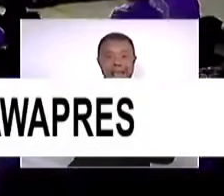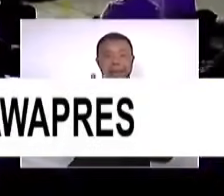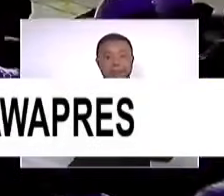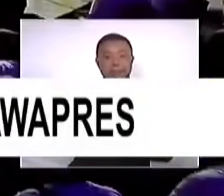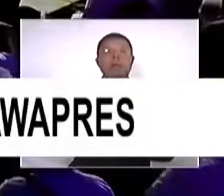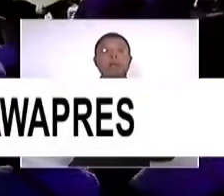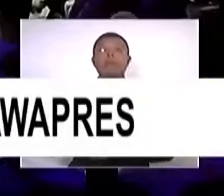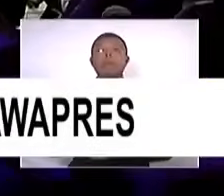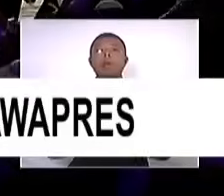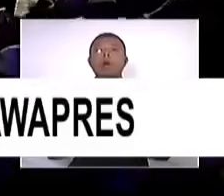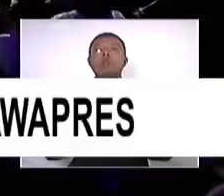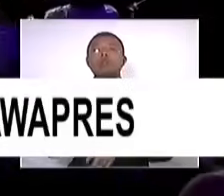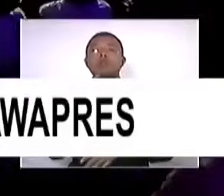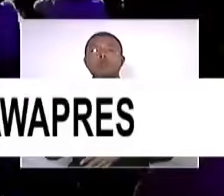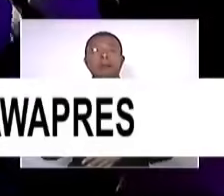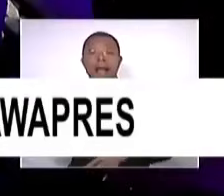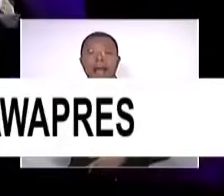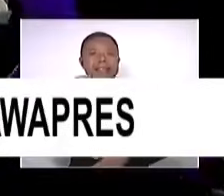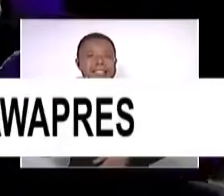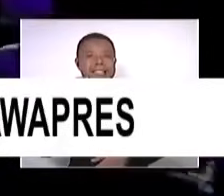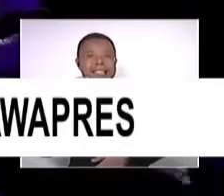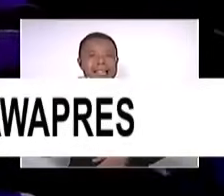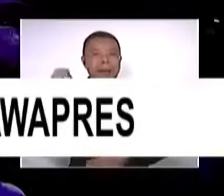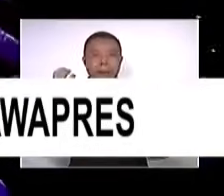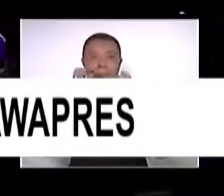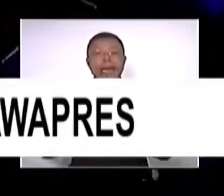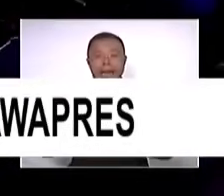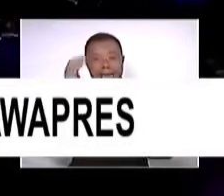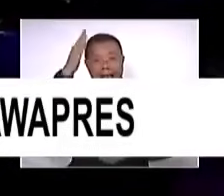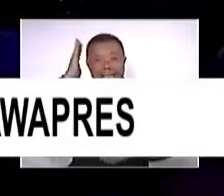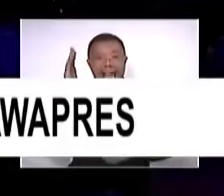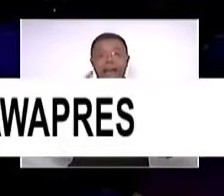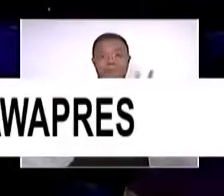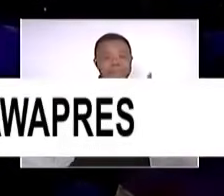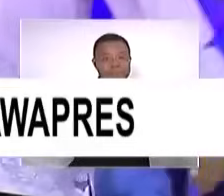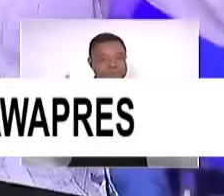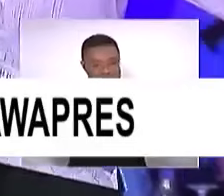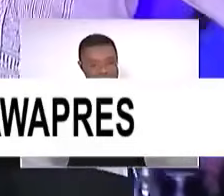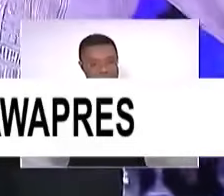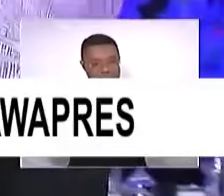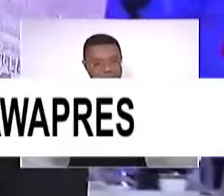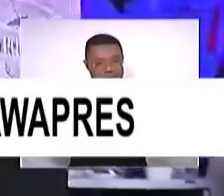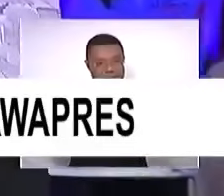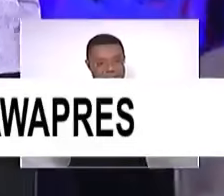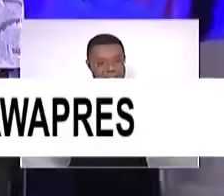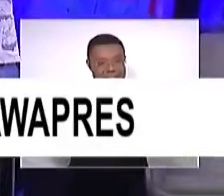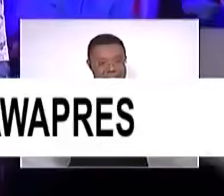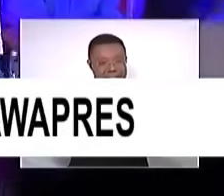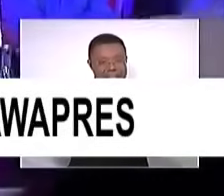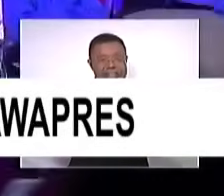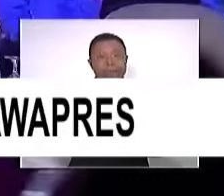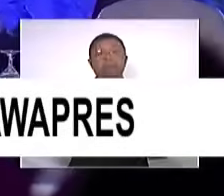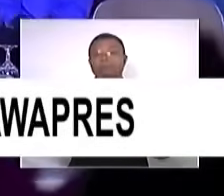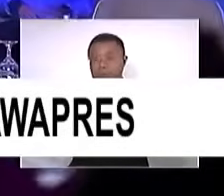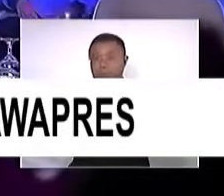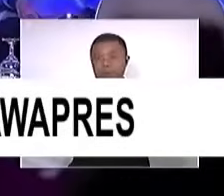sederhana yang apa enak dicerna lalu juga secara apa ya Secara kata-kata juga enak Oleh karena